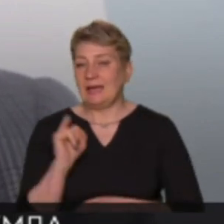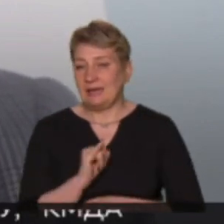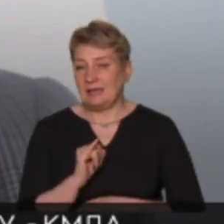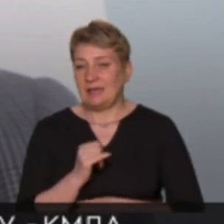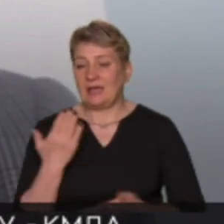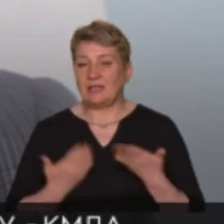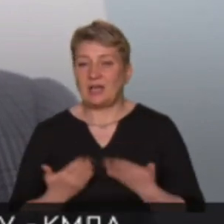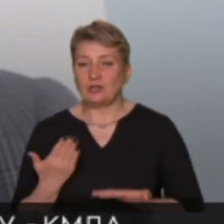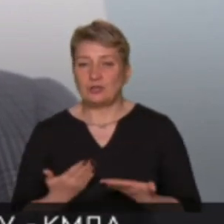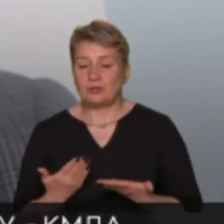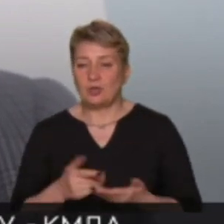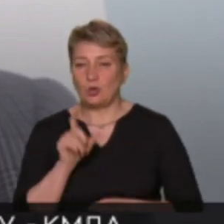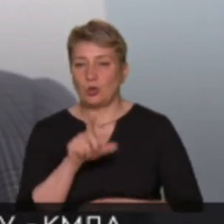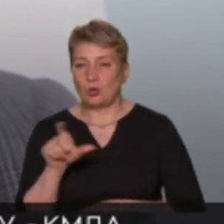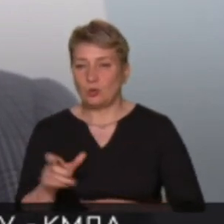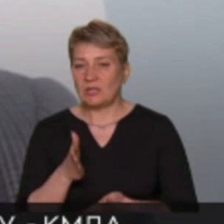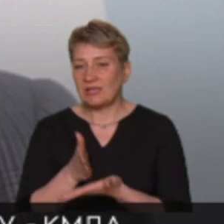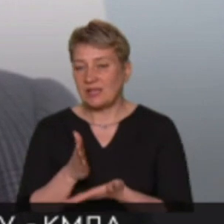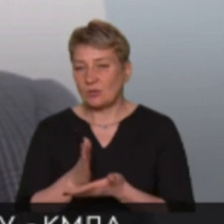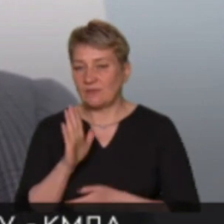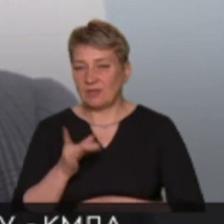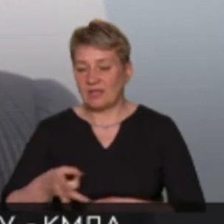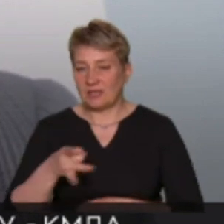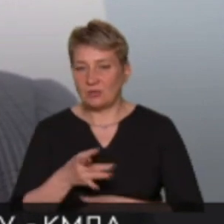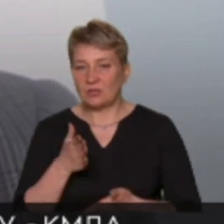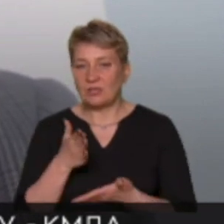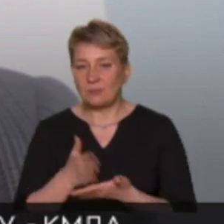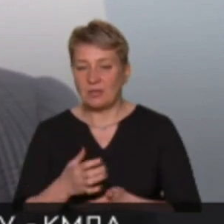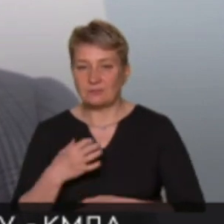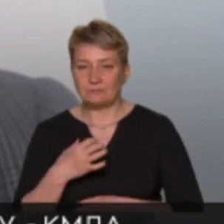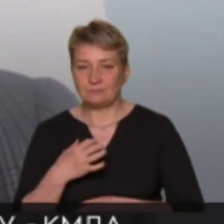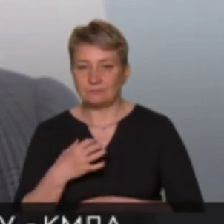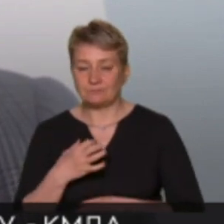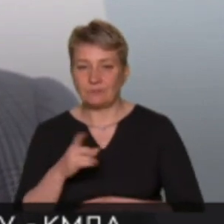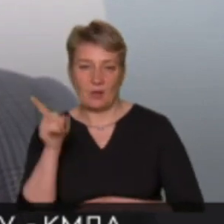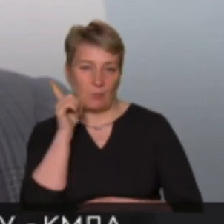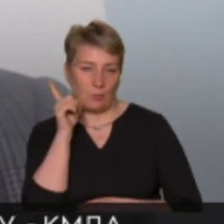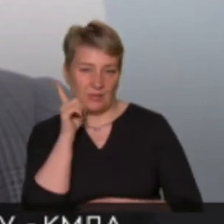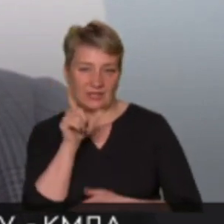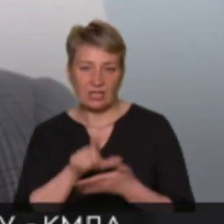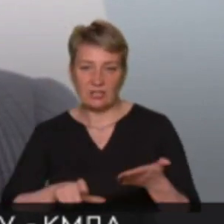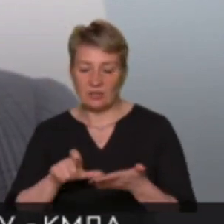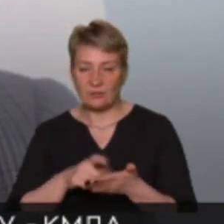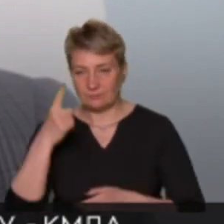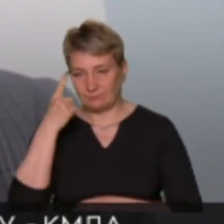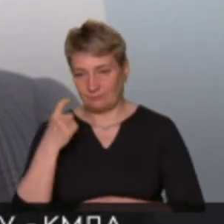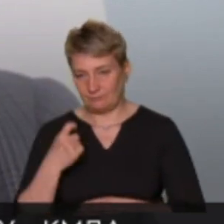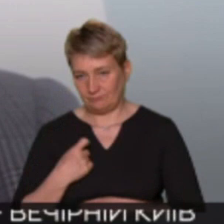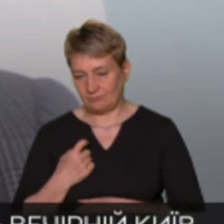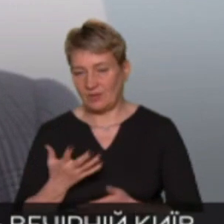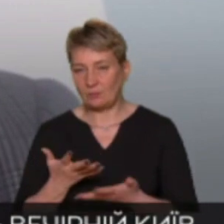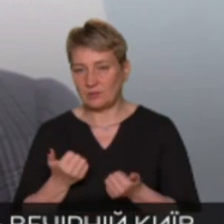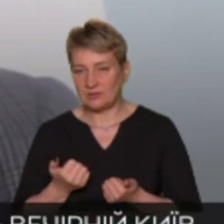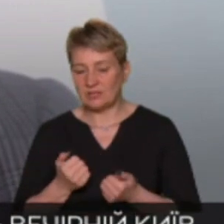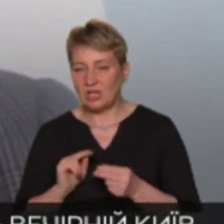якщо люди знаходяться в цих районах і мають включеними мобільні телефони, то вони ці сигнали отримують. Відповідно,